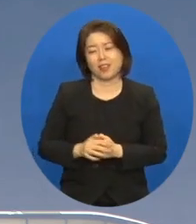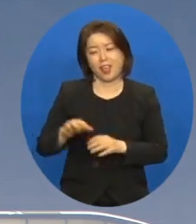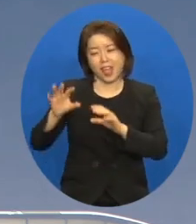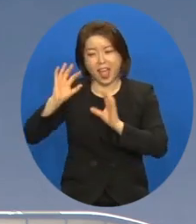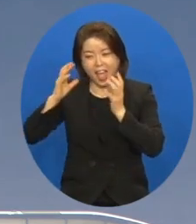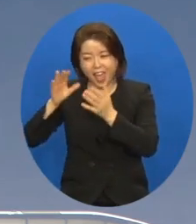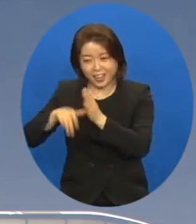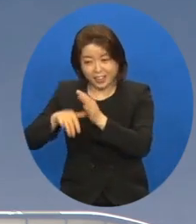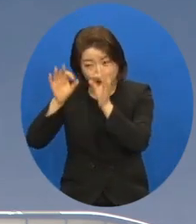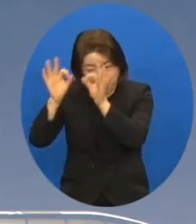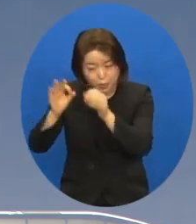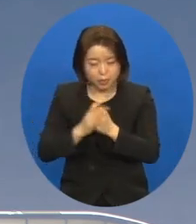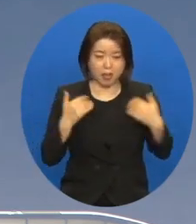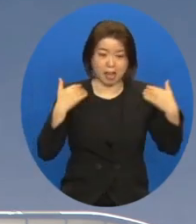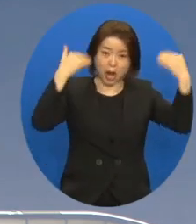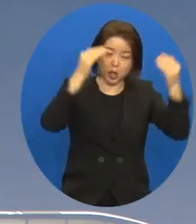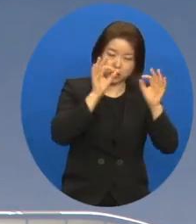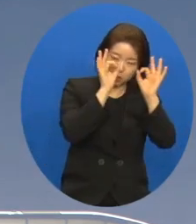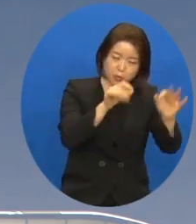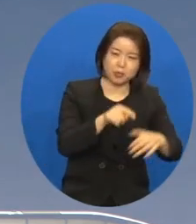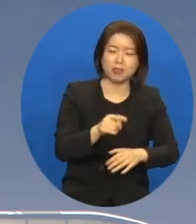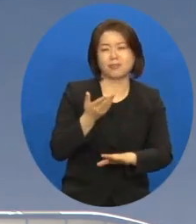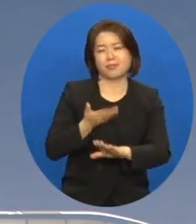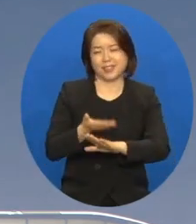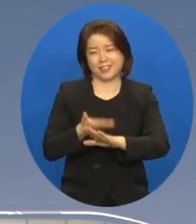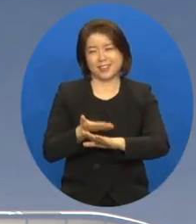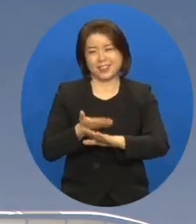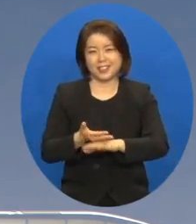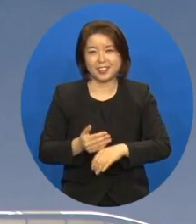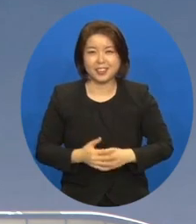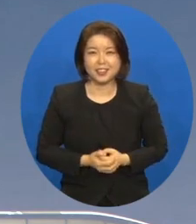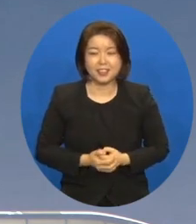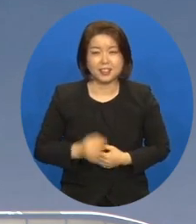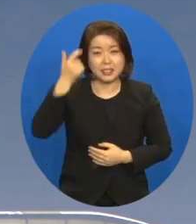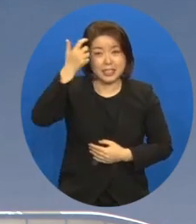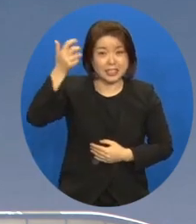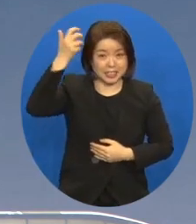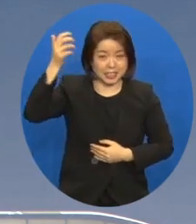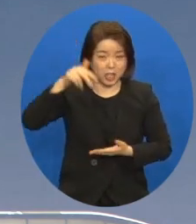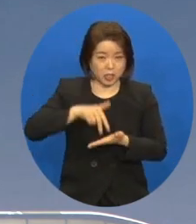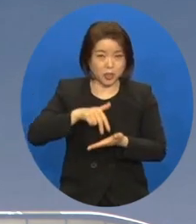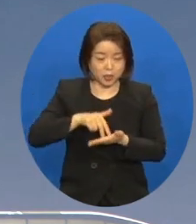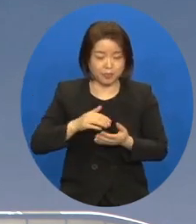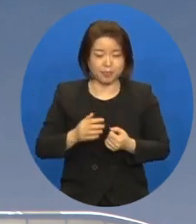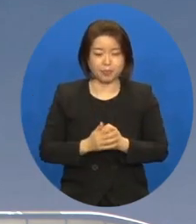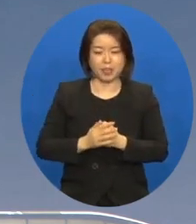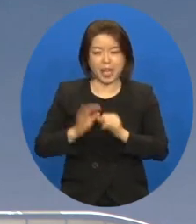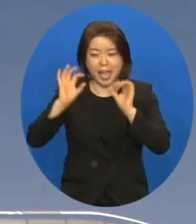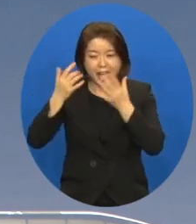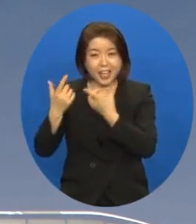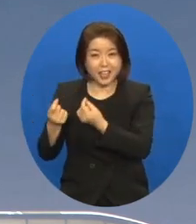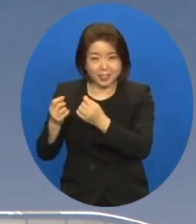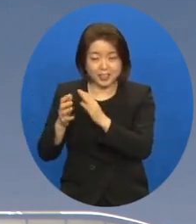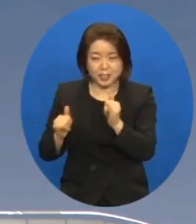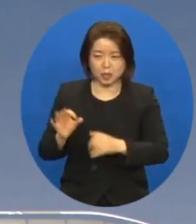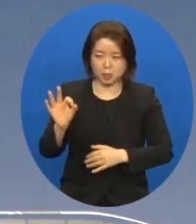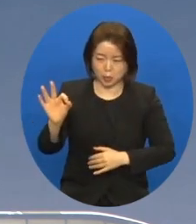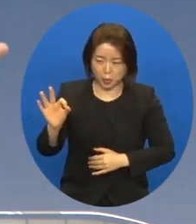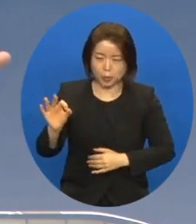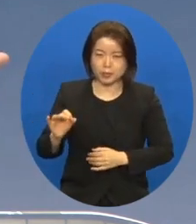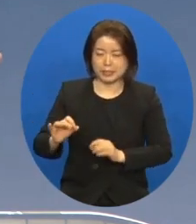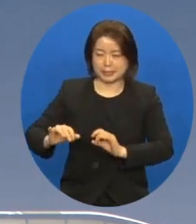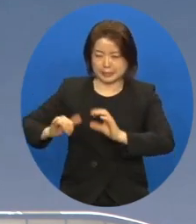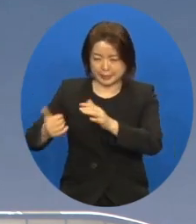것과 어른이 보는 것은 다르다는 것. 영적으로도 어린아이인 사람은 돈이 제일이고